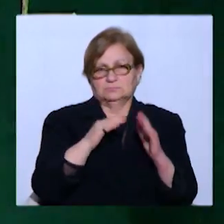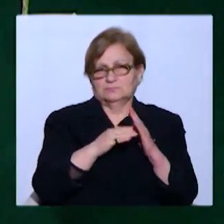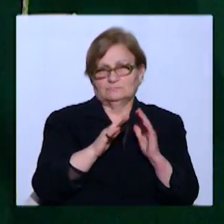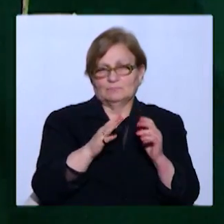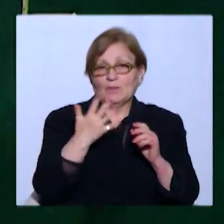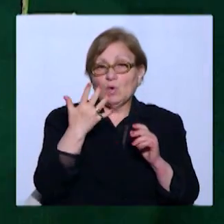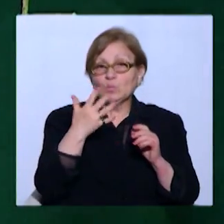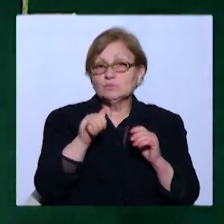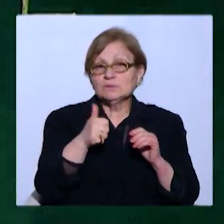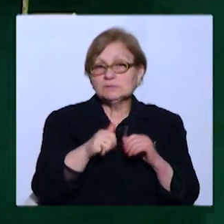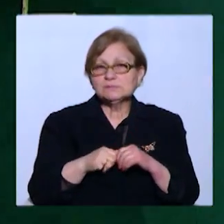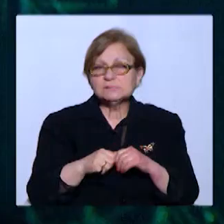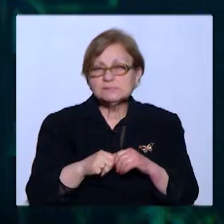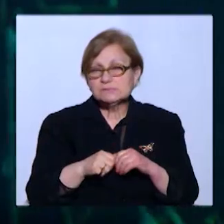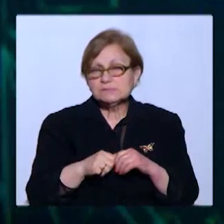გამოვა?